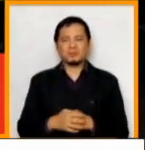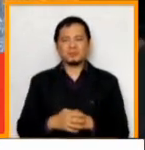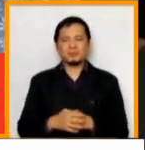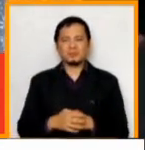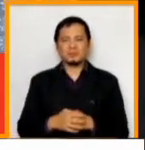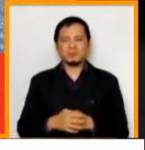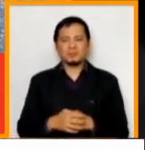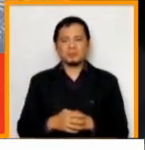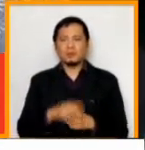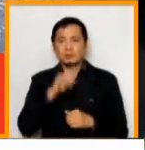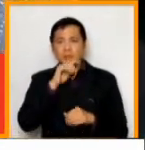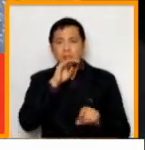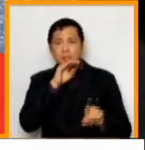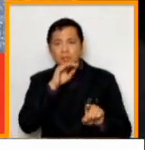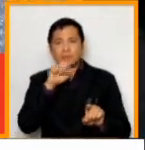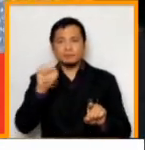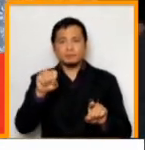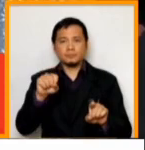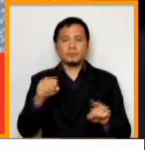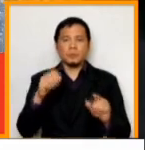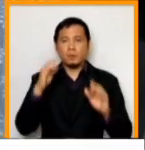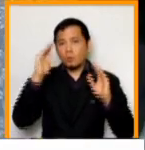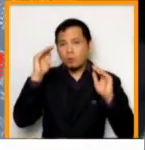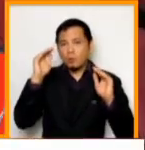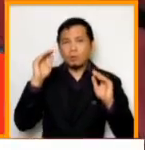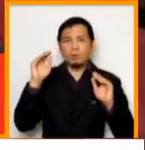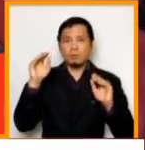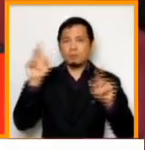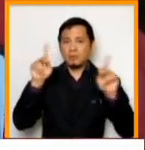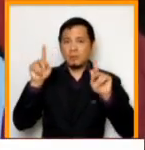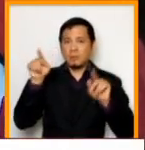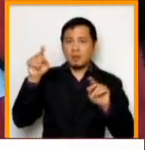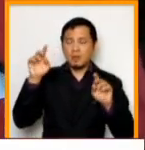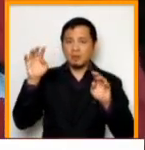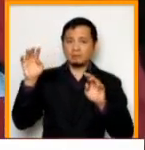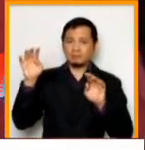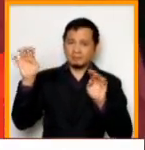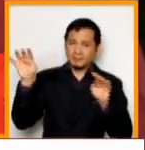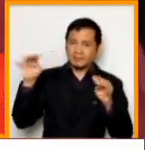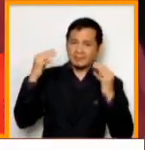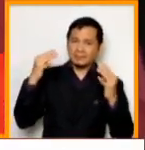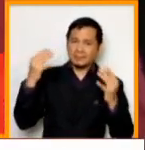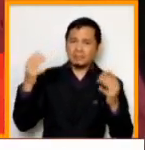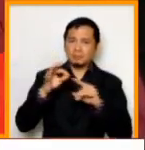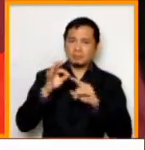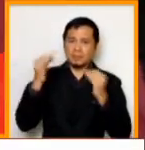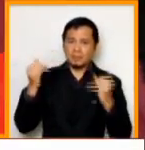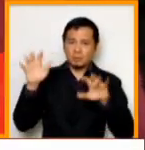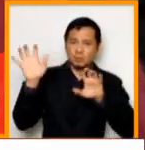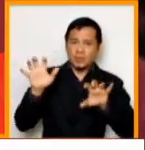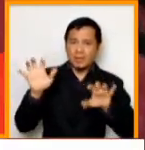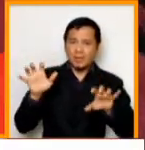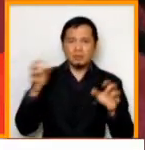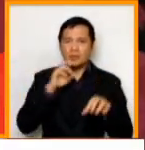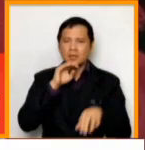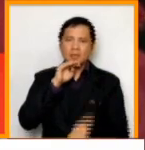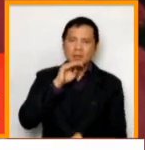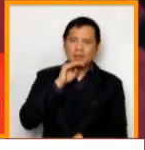saka mahirap makakita. Yan. Lalo na ngayon umuulan. Nahihirapan po. Kasi nakakaabala po